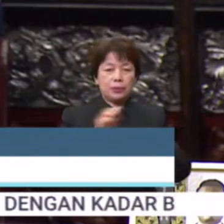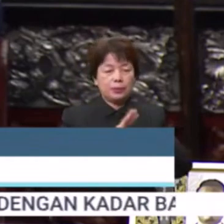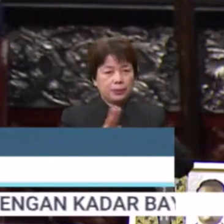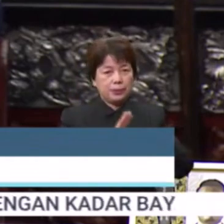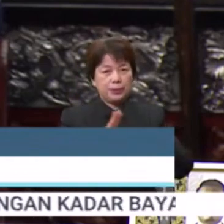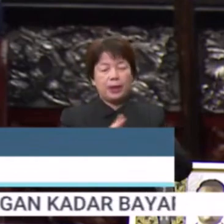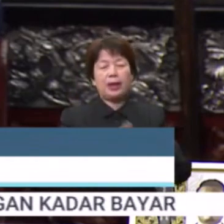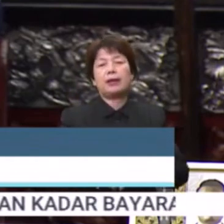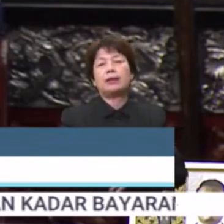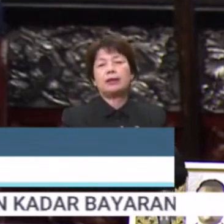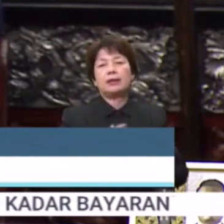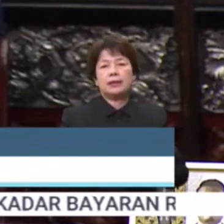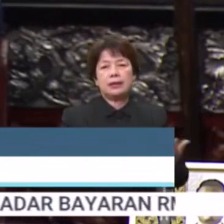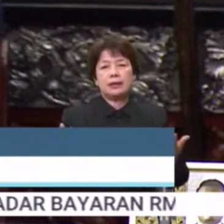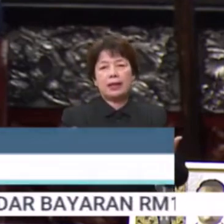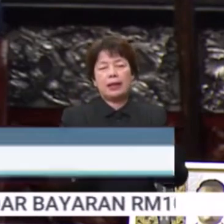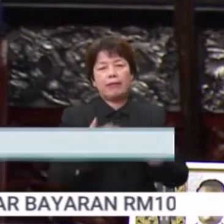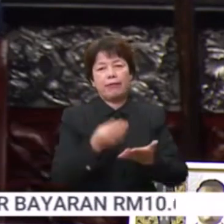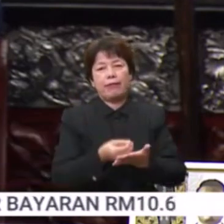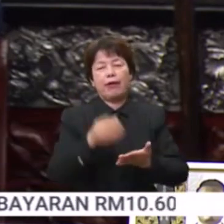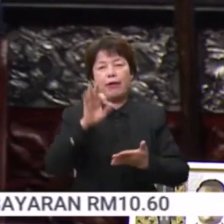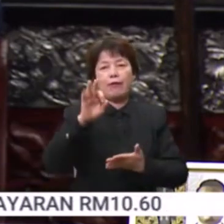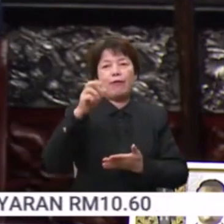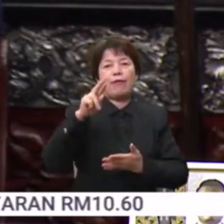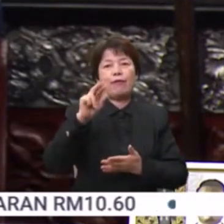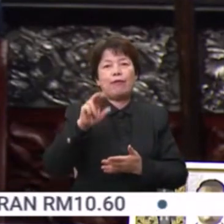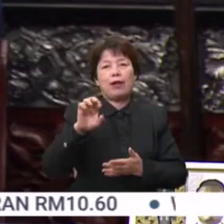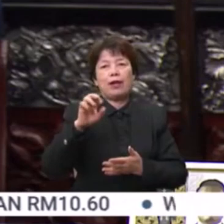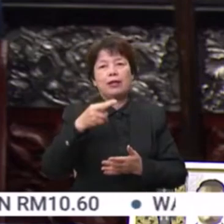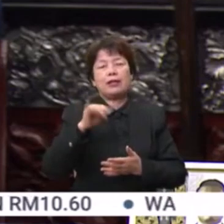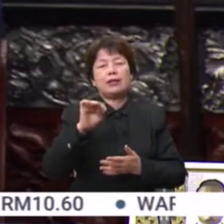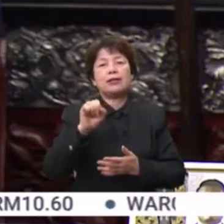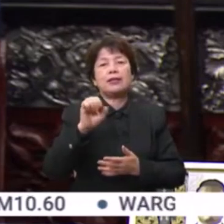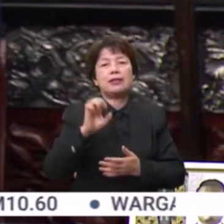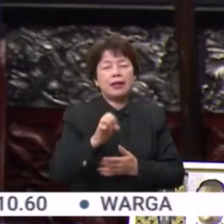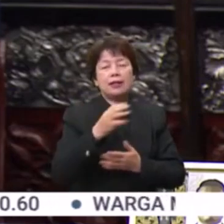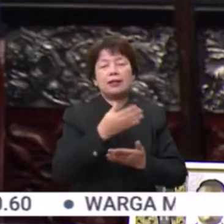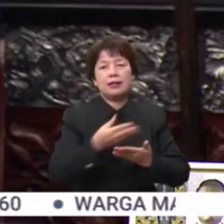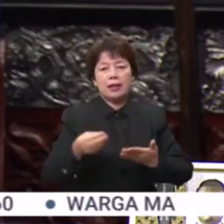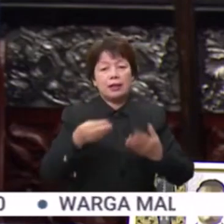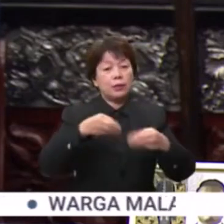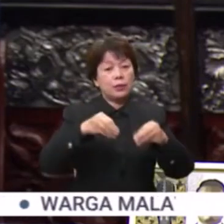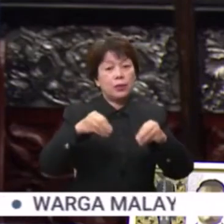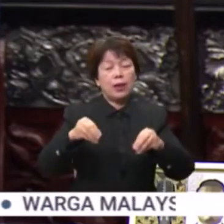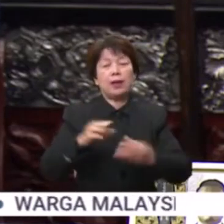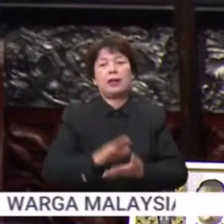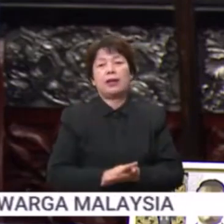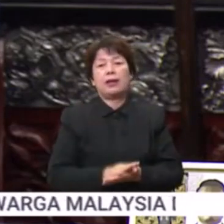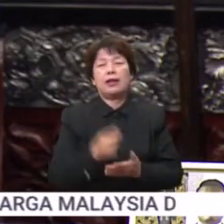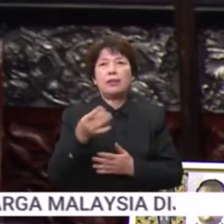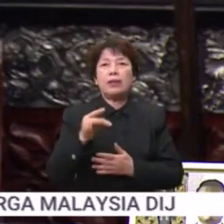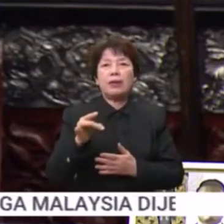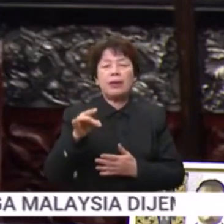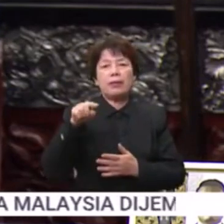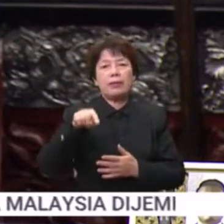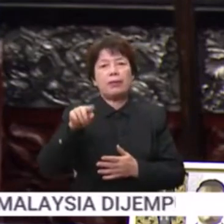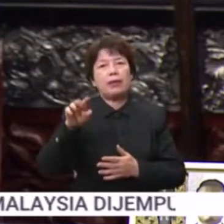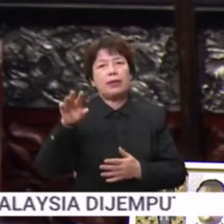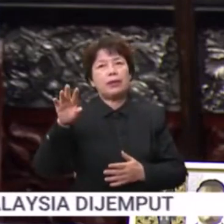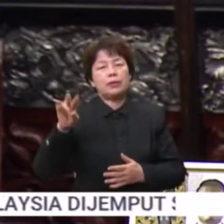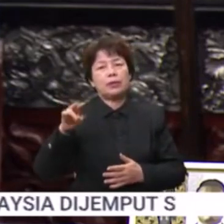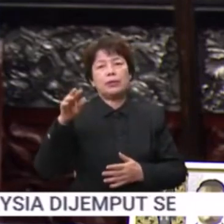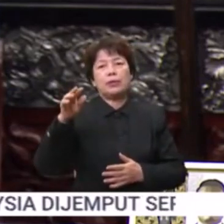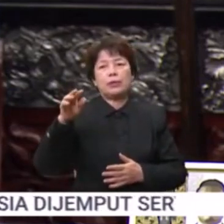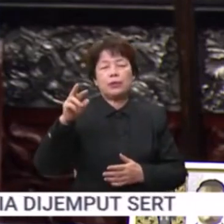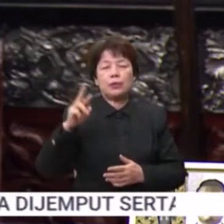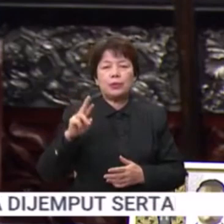10 Syarikat frchise dan mereka telah menjanah jualan sebenar rm.7 juta